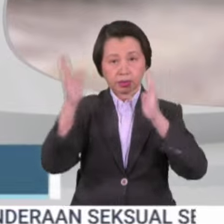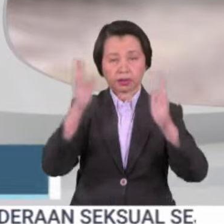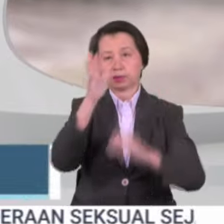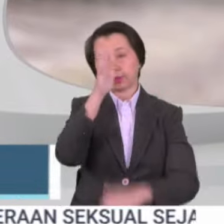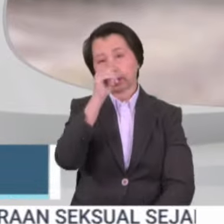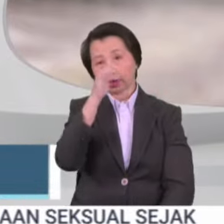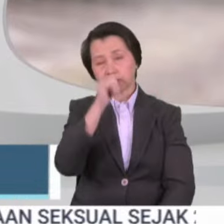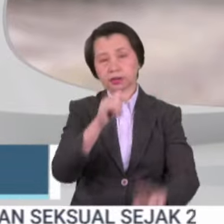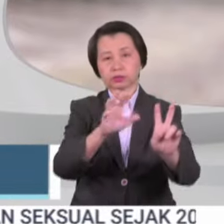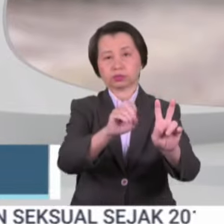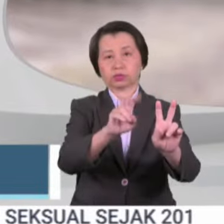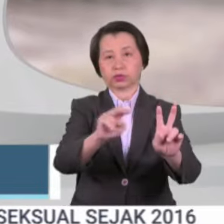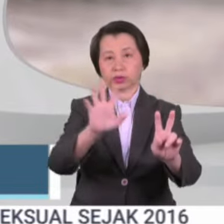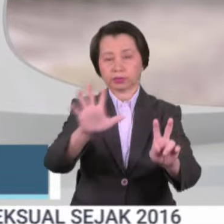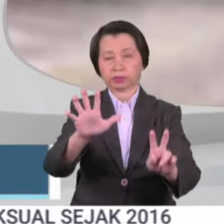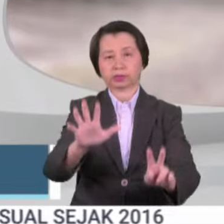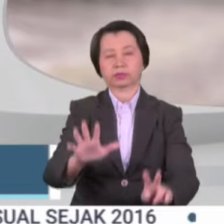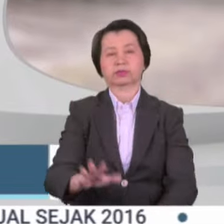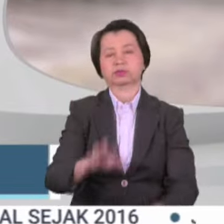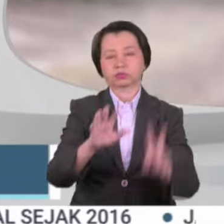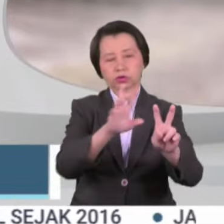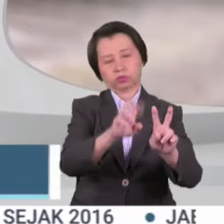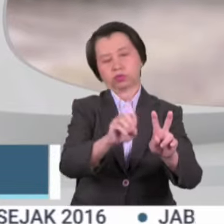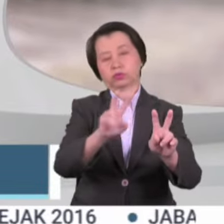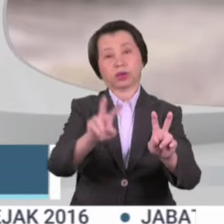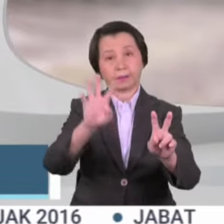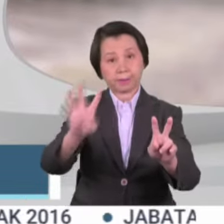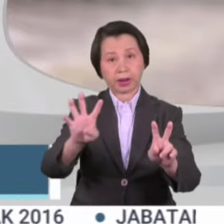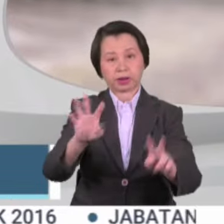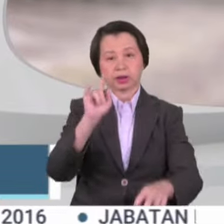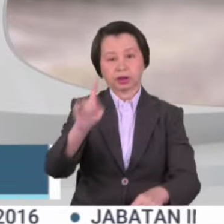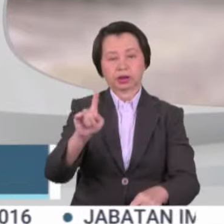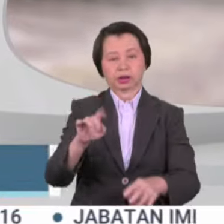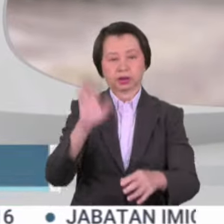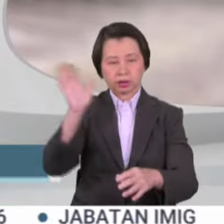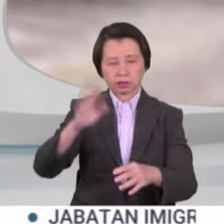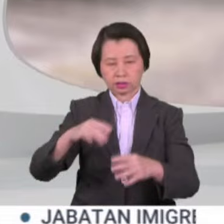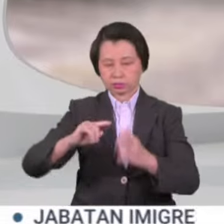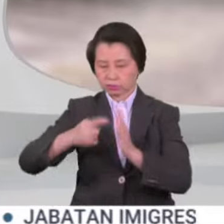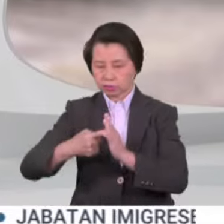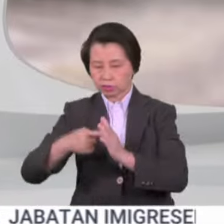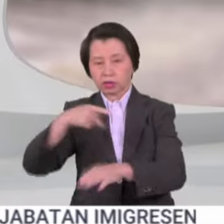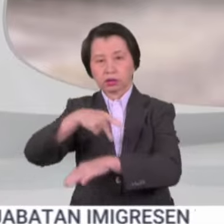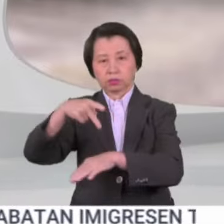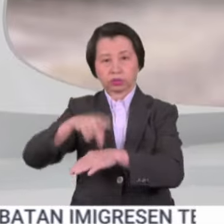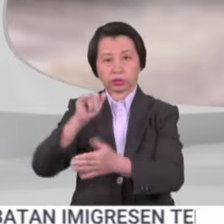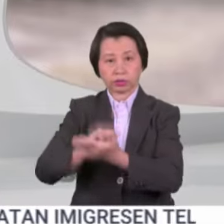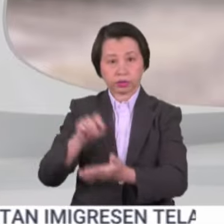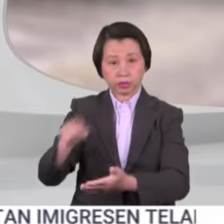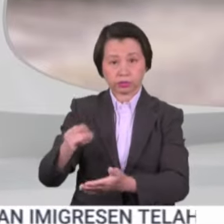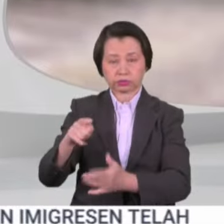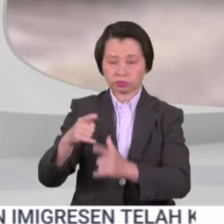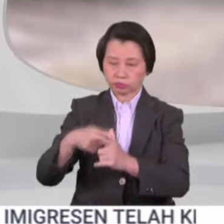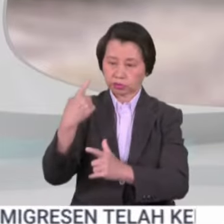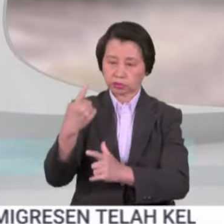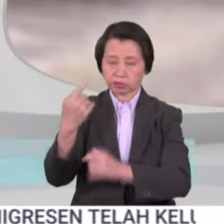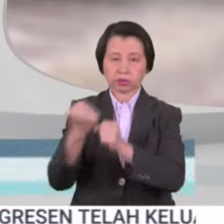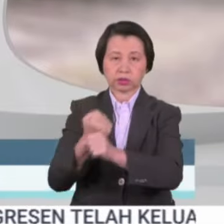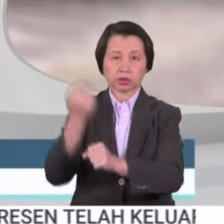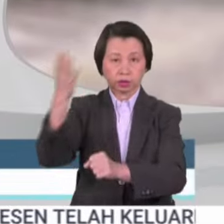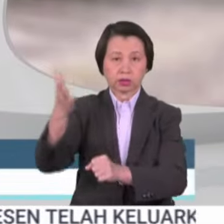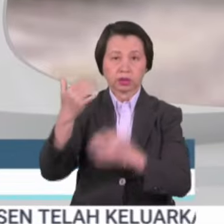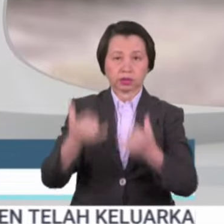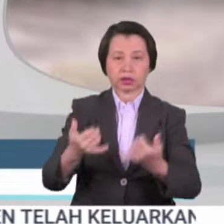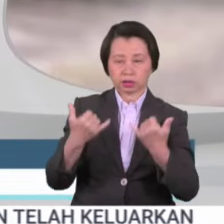Menurut Esko Hal Ehwal Agama, Dato' Rahmat Mariman, sebuah resort juga akan mula beroperasi di pulau itu pada Januari tahun depan dan